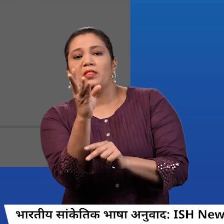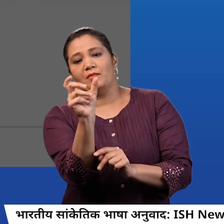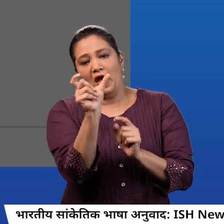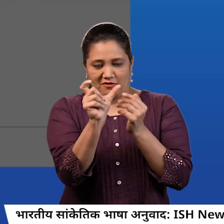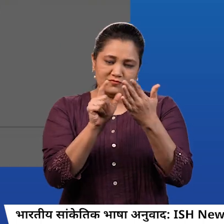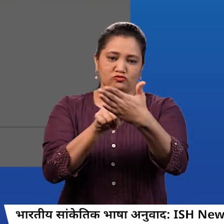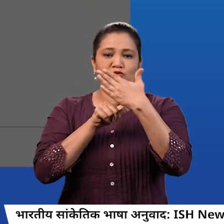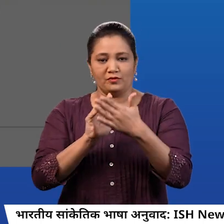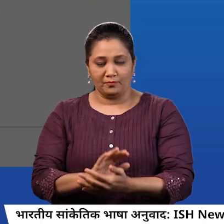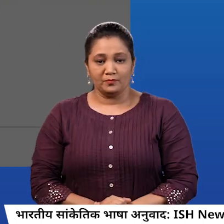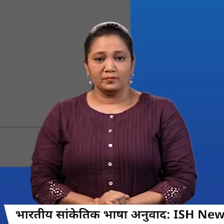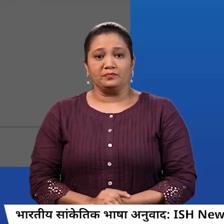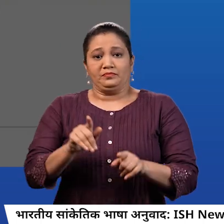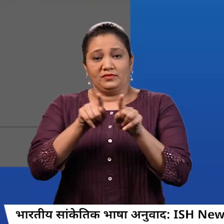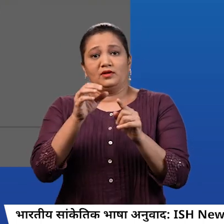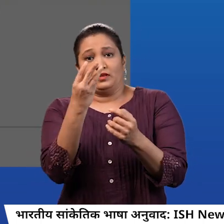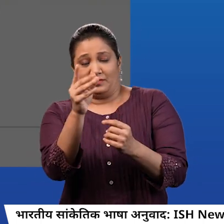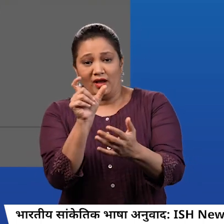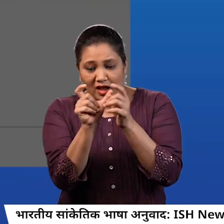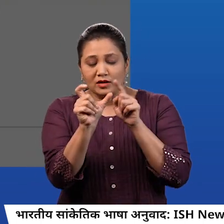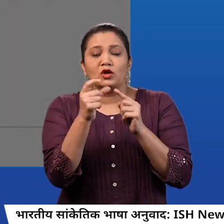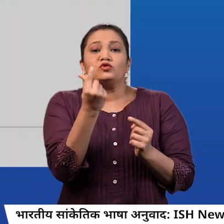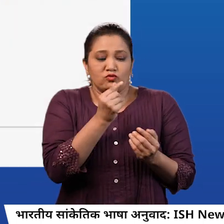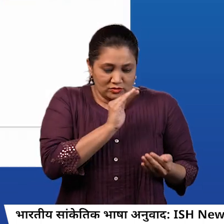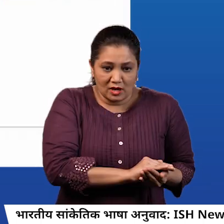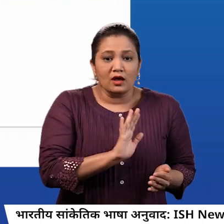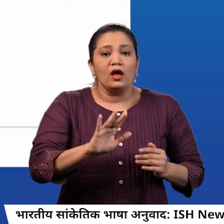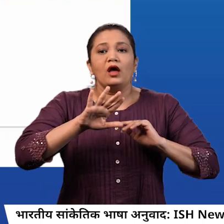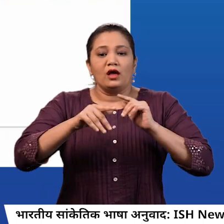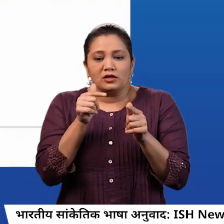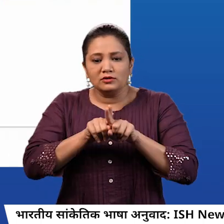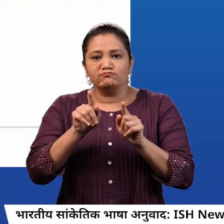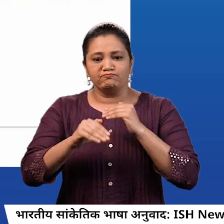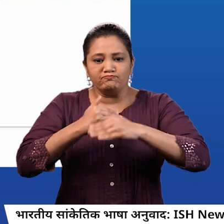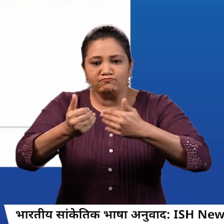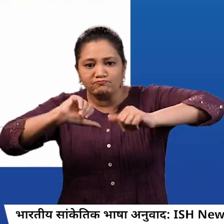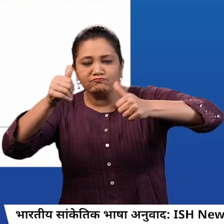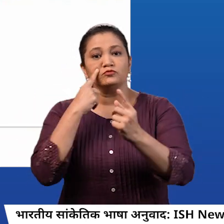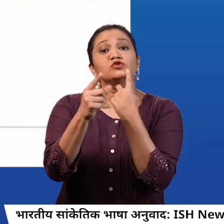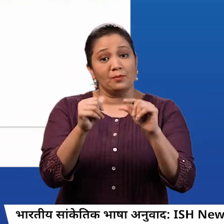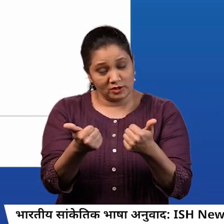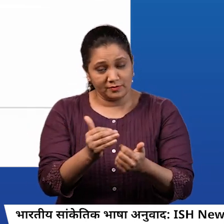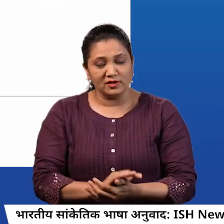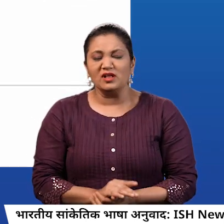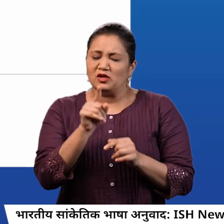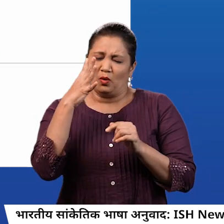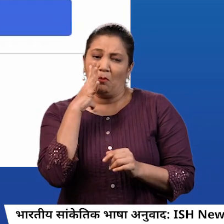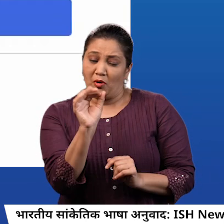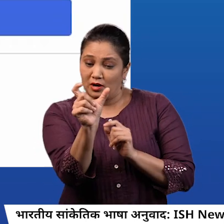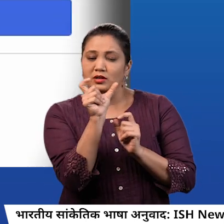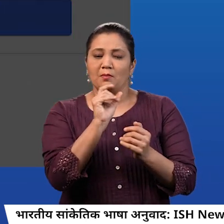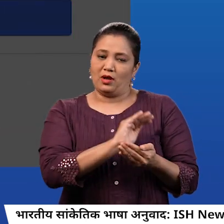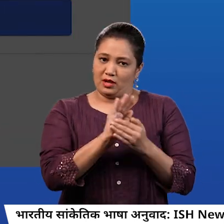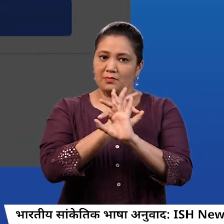हाच संदर्भ क्रमांक वापरून आपण या अर्जाची स्थितीगती जाणून घेऊ शकतो. त्यामुळे या क्रमांकाची व्यवस्थित नोंद करून ठेवा. सोबतच